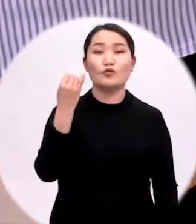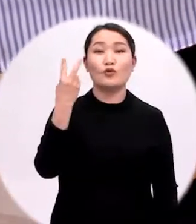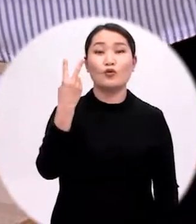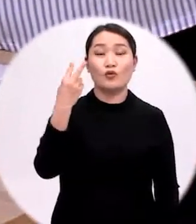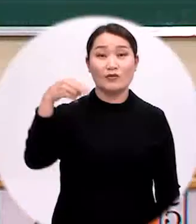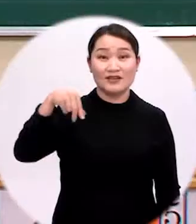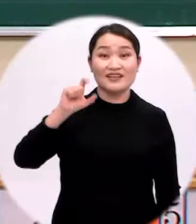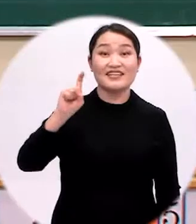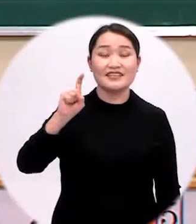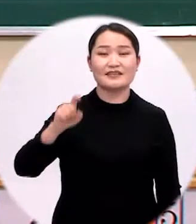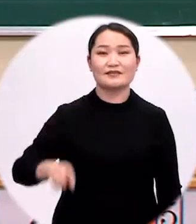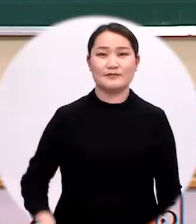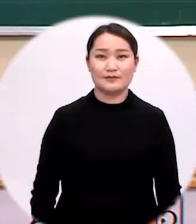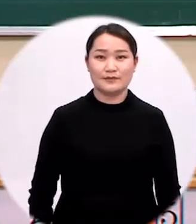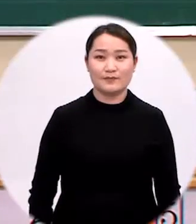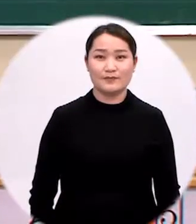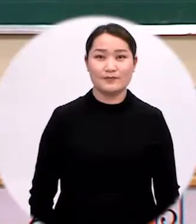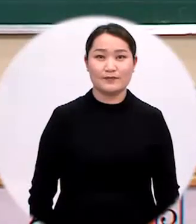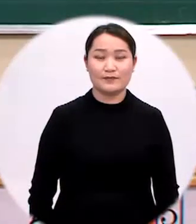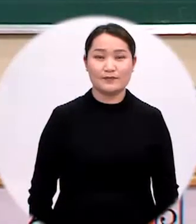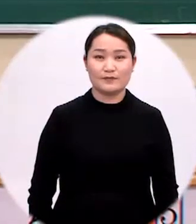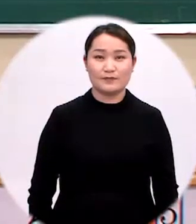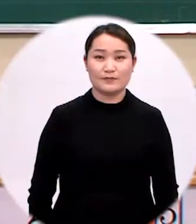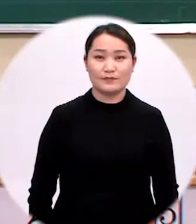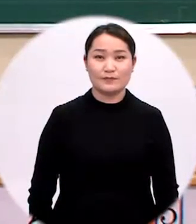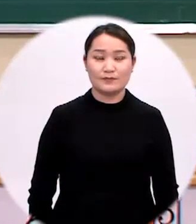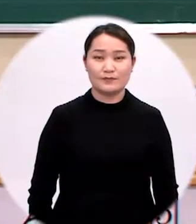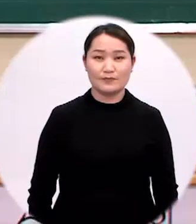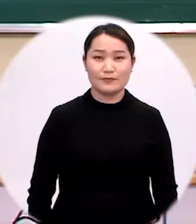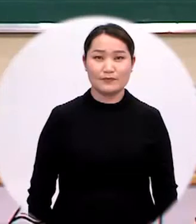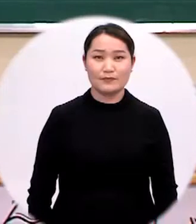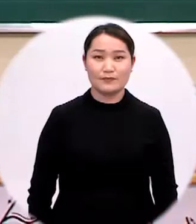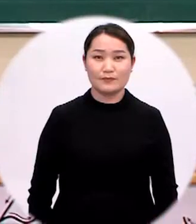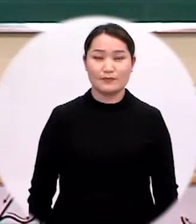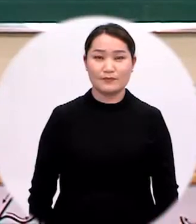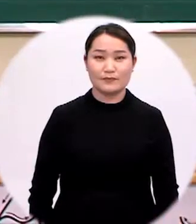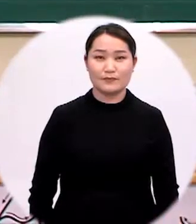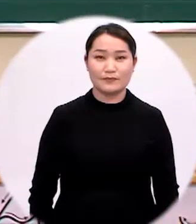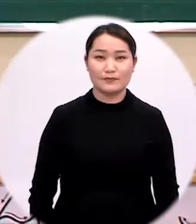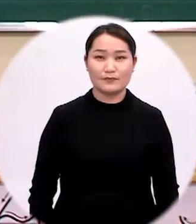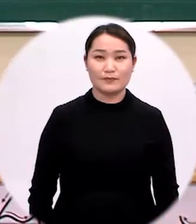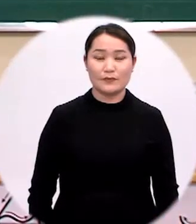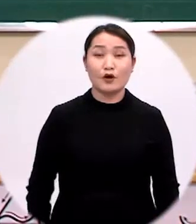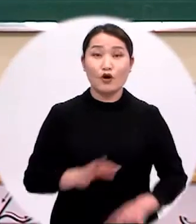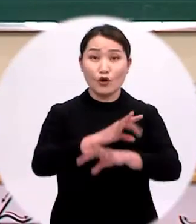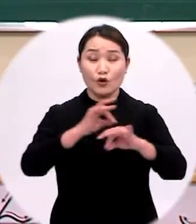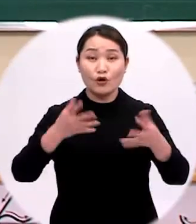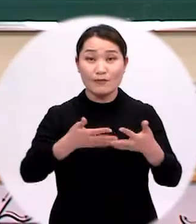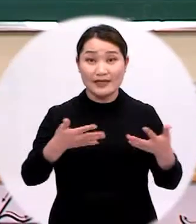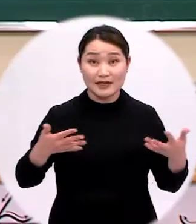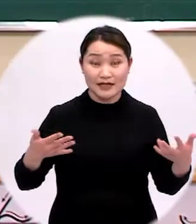шүү. За, асгалгүйгээр юулж чадлаа. Тэгвэл хүүхдүүдээ бас зөвхөн ус болон шингэн зүйл биш